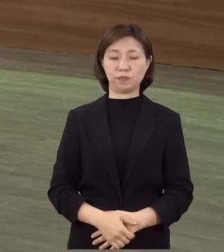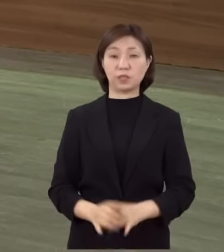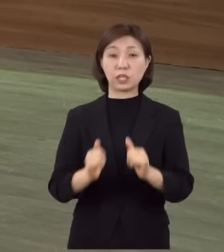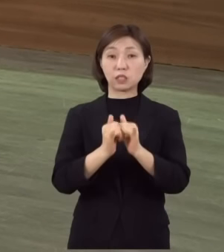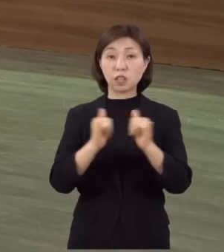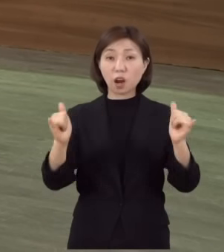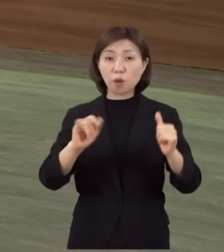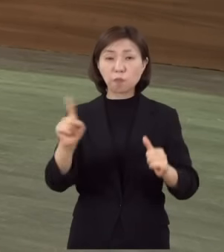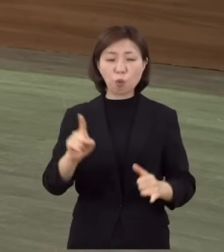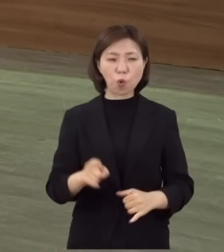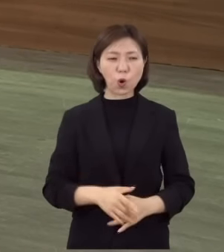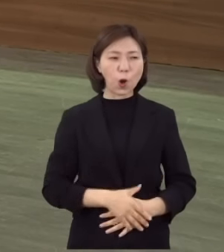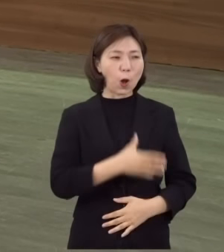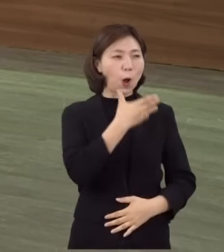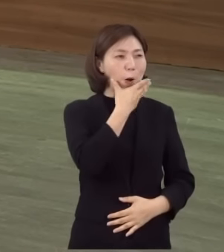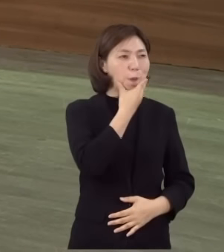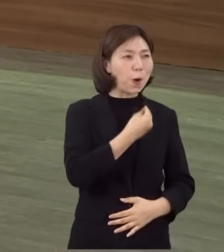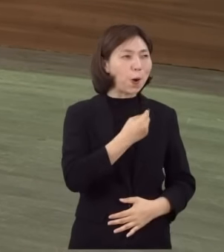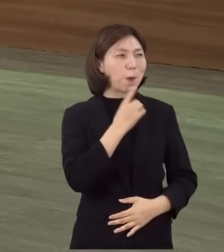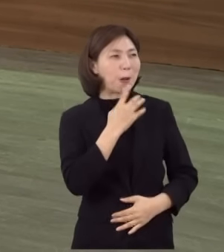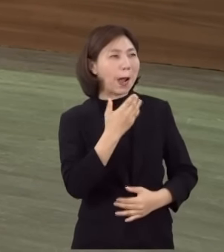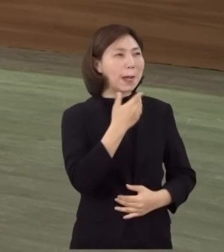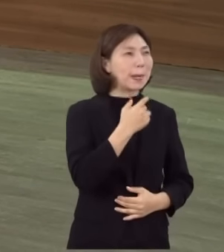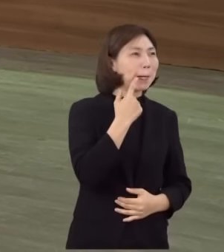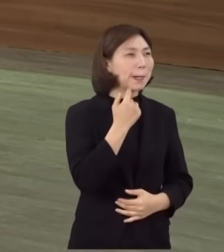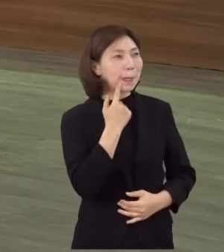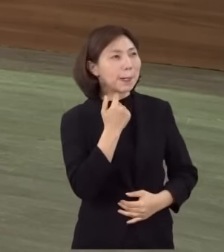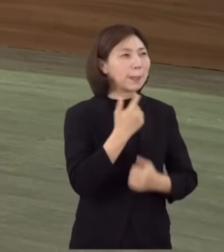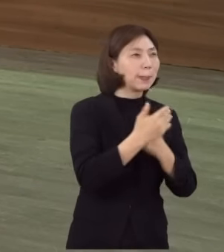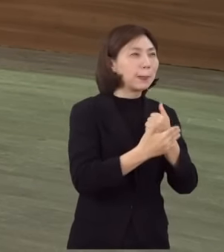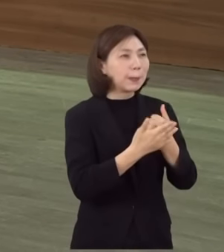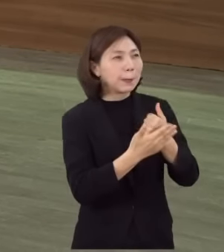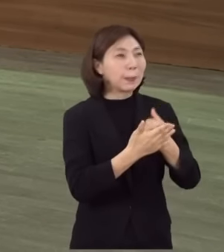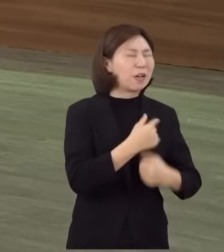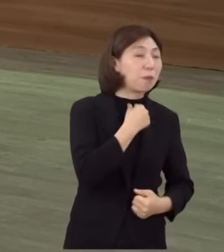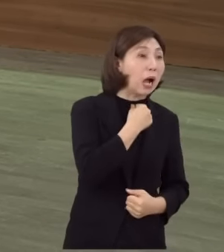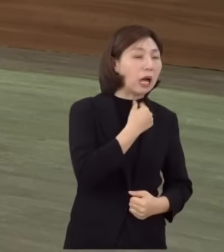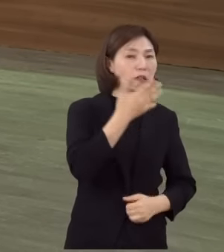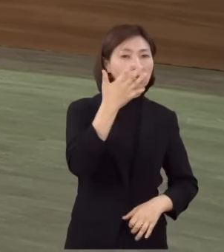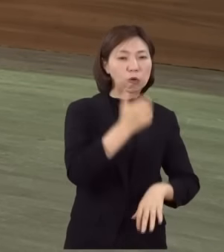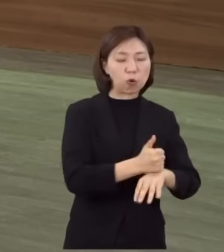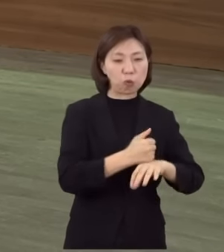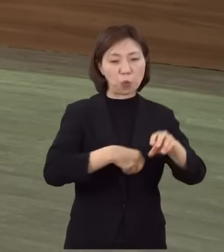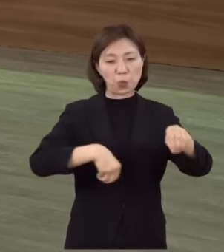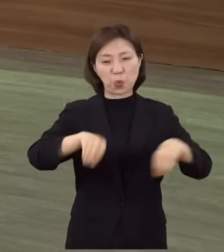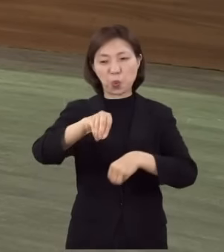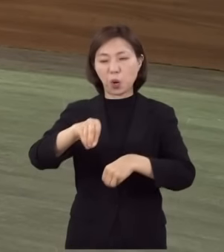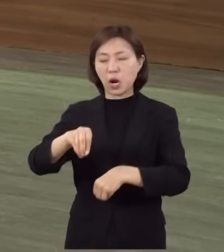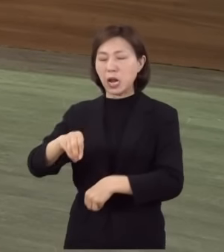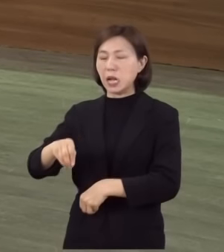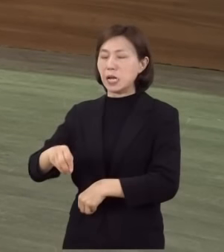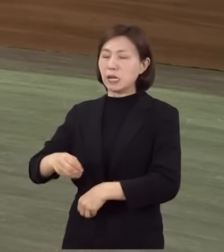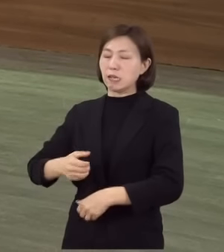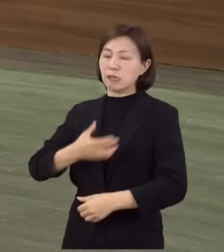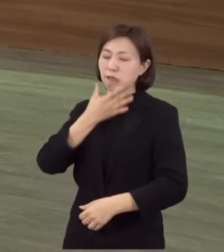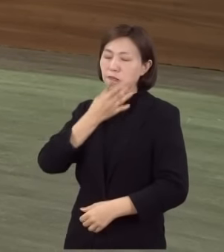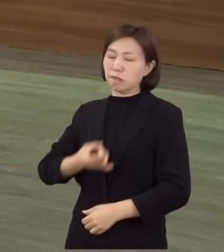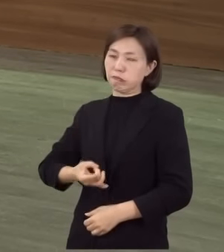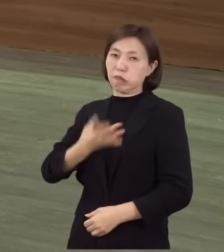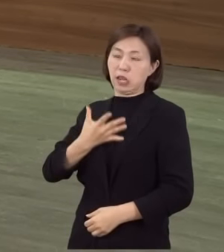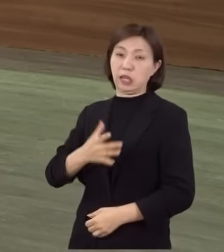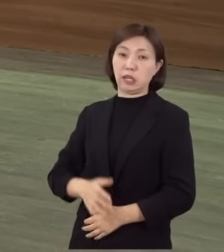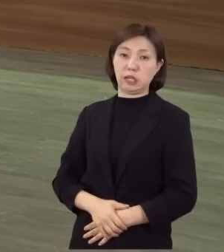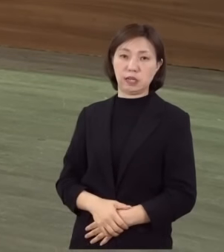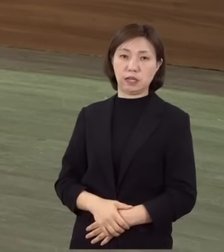사람들은 복락을 얻으려고 하지만 도리어 재앙을 초래합니다 당신이 그러한